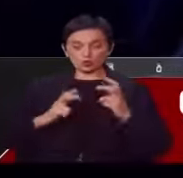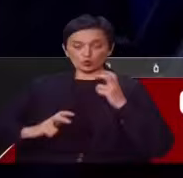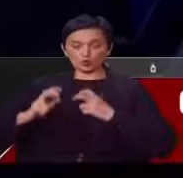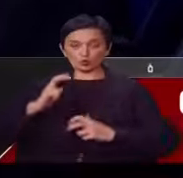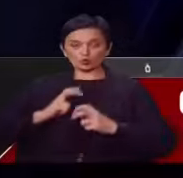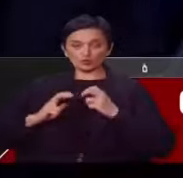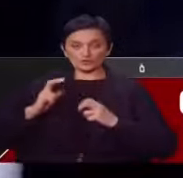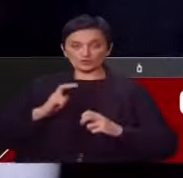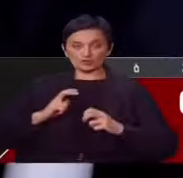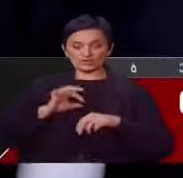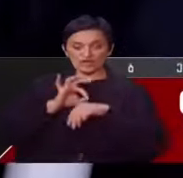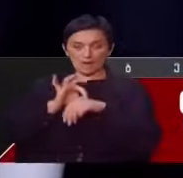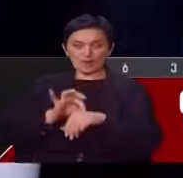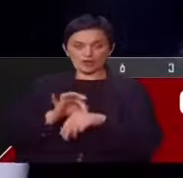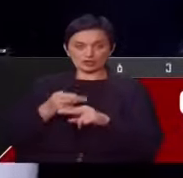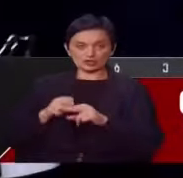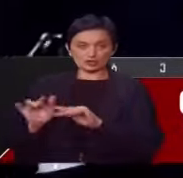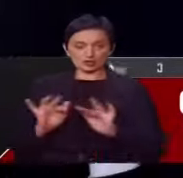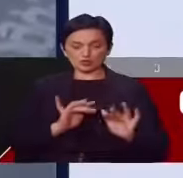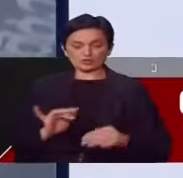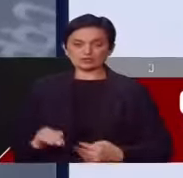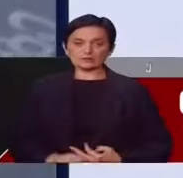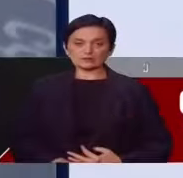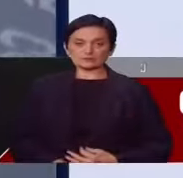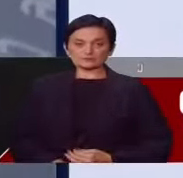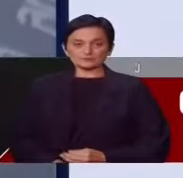უნივერსიტეტში გამართული აღნიშნული ღონისძიებით.